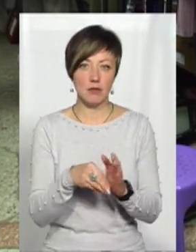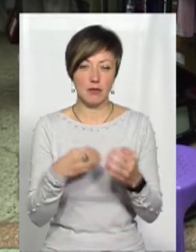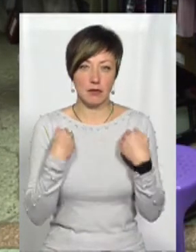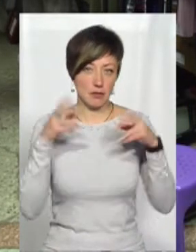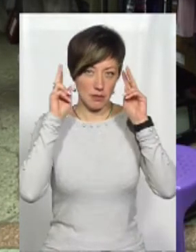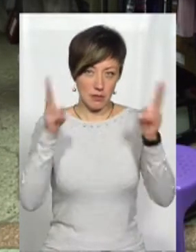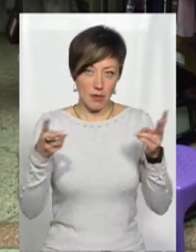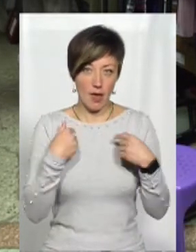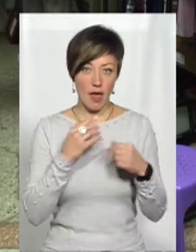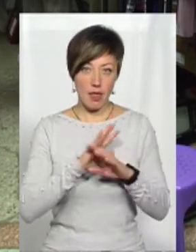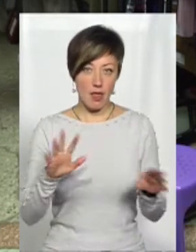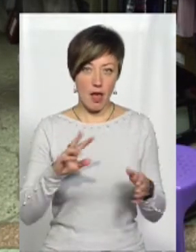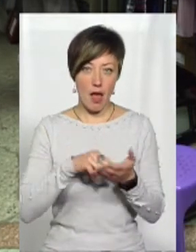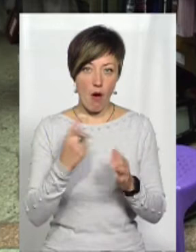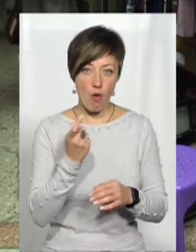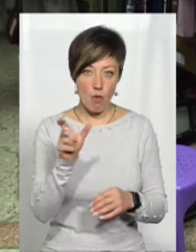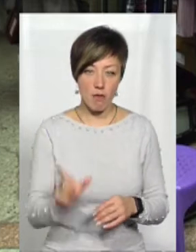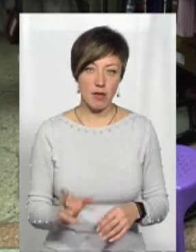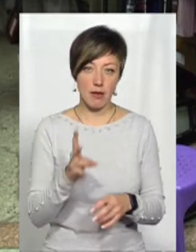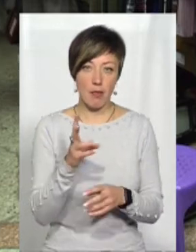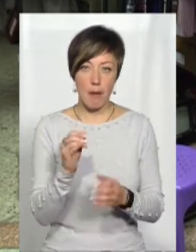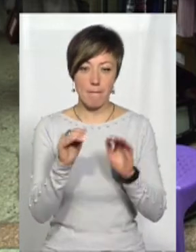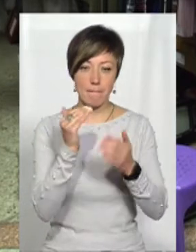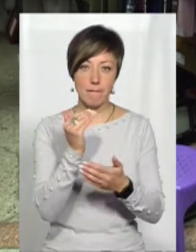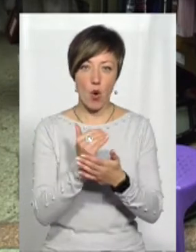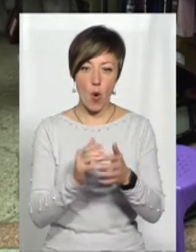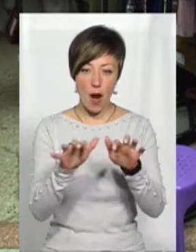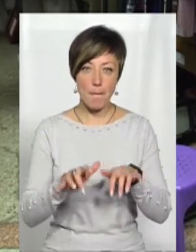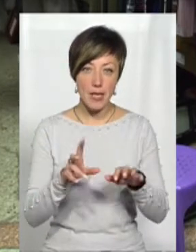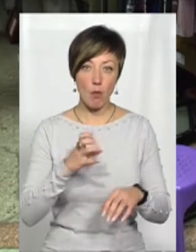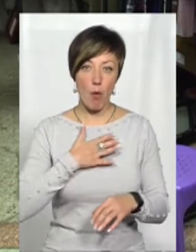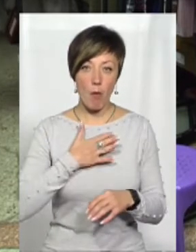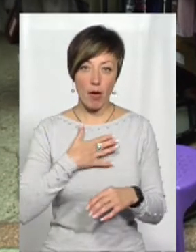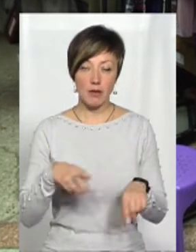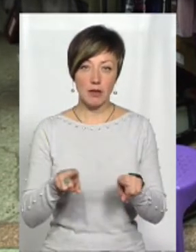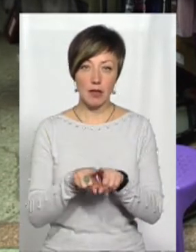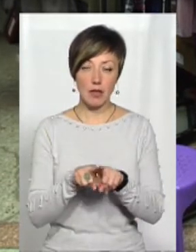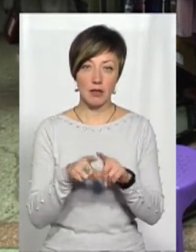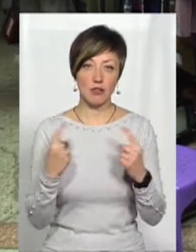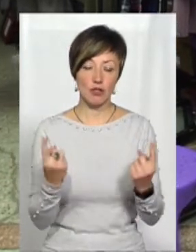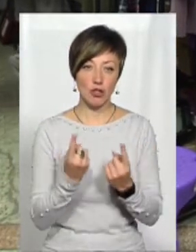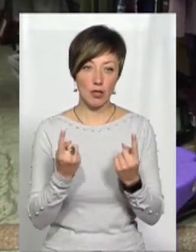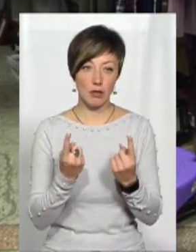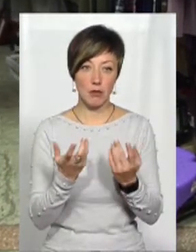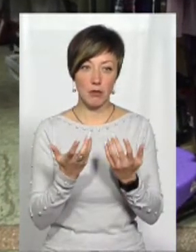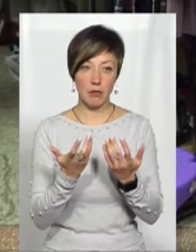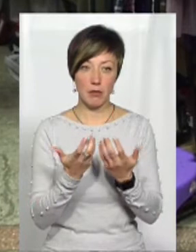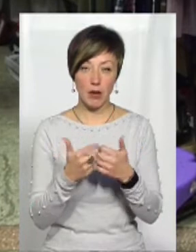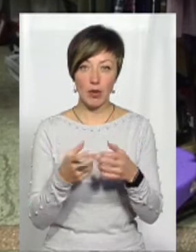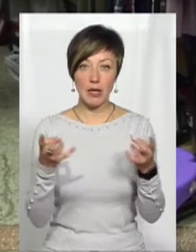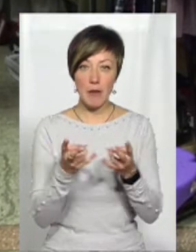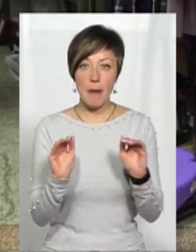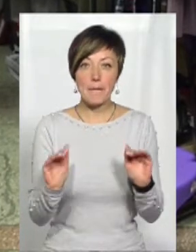я не економіст, я не якийсь програміст, але по моїх таких звичайних, то по мінімуму треба